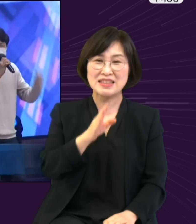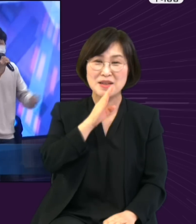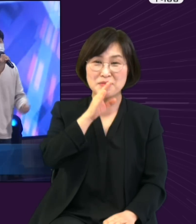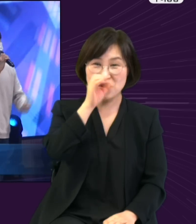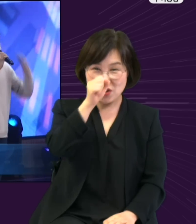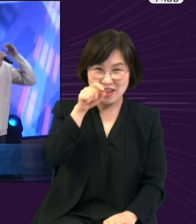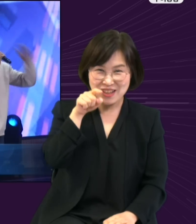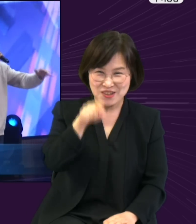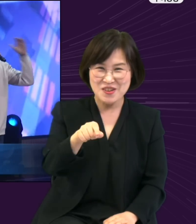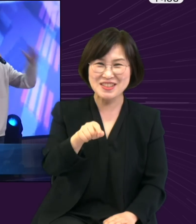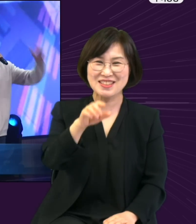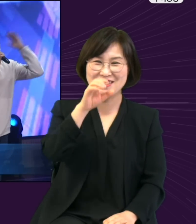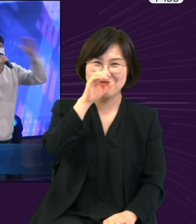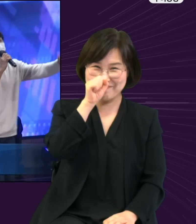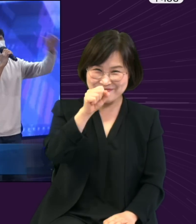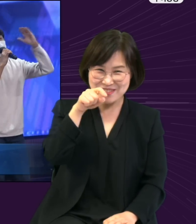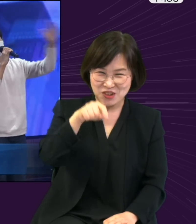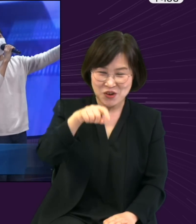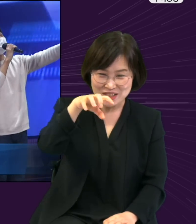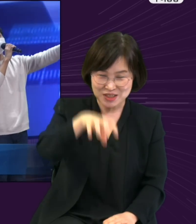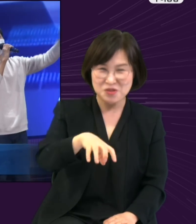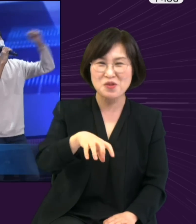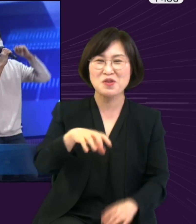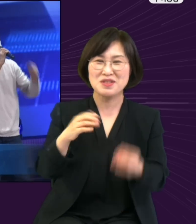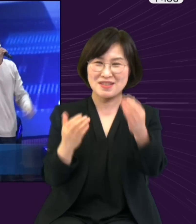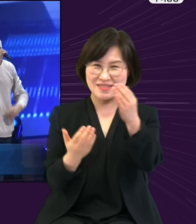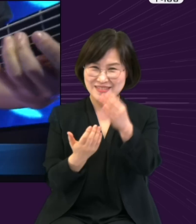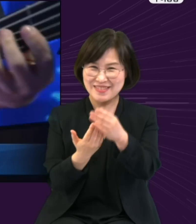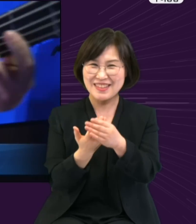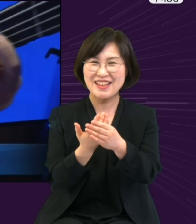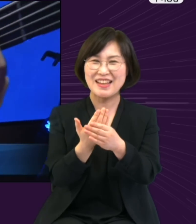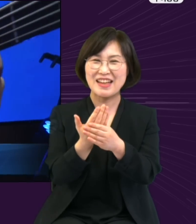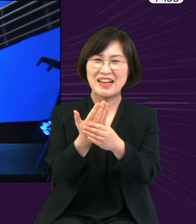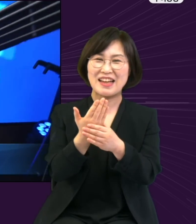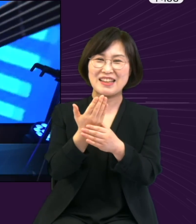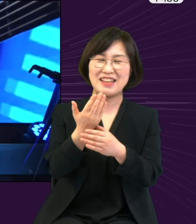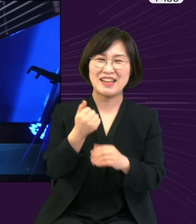찬송한 것이 선한 것이 여기 일어나네.